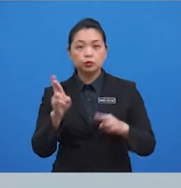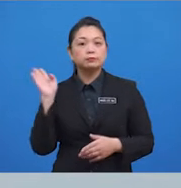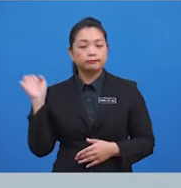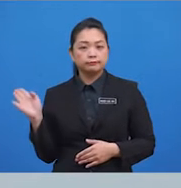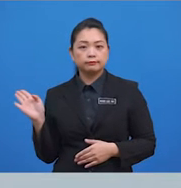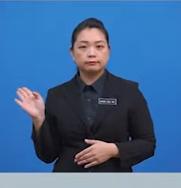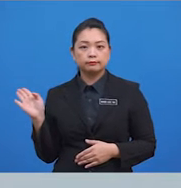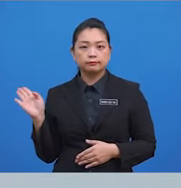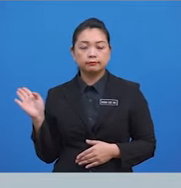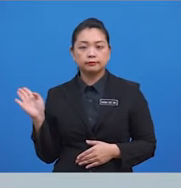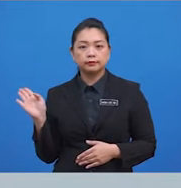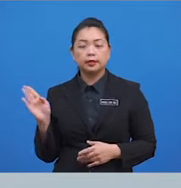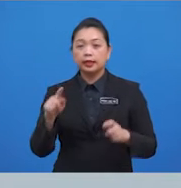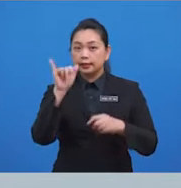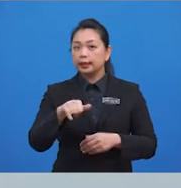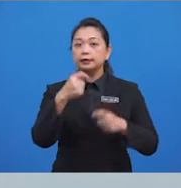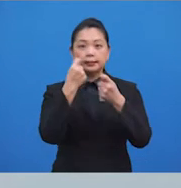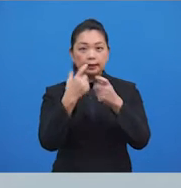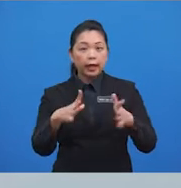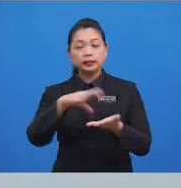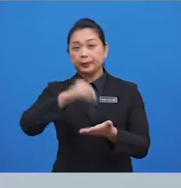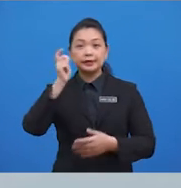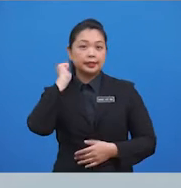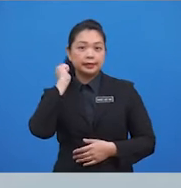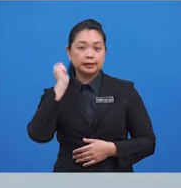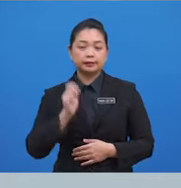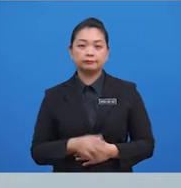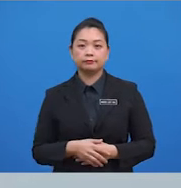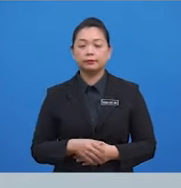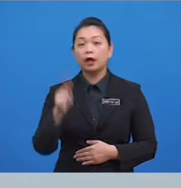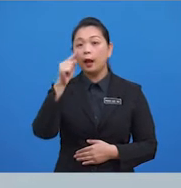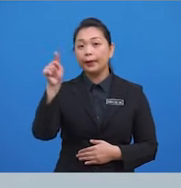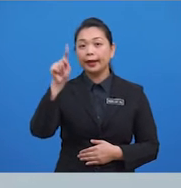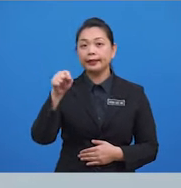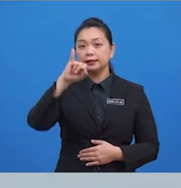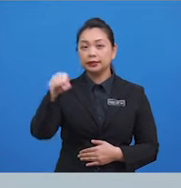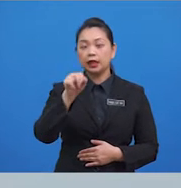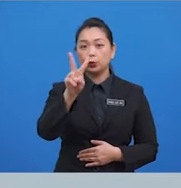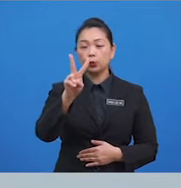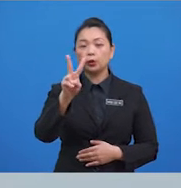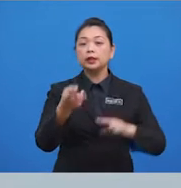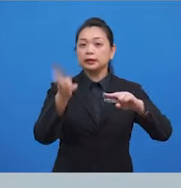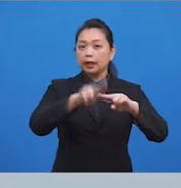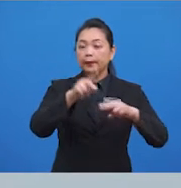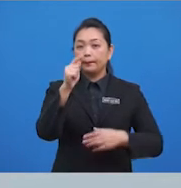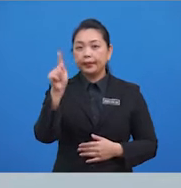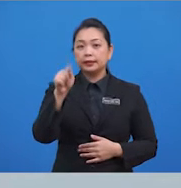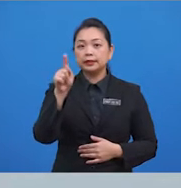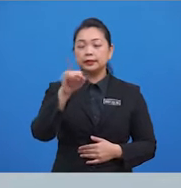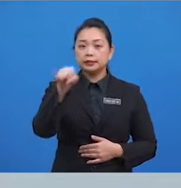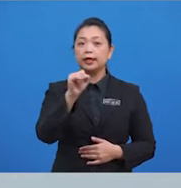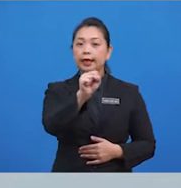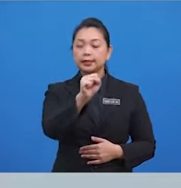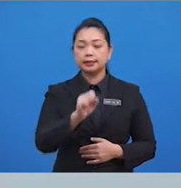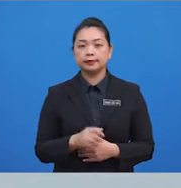luas permukaan kon yang telah dipelajari iaitu pi j kuasa 2 tambah pi